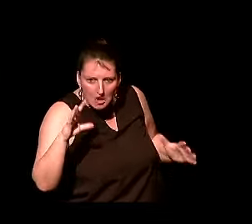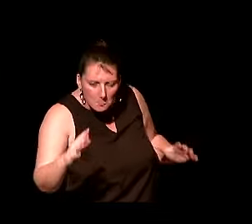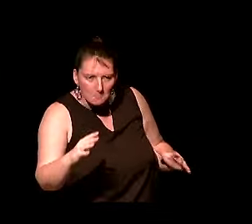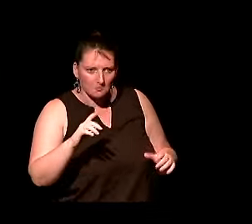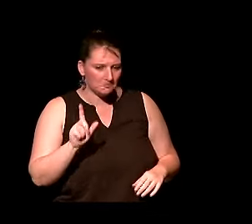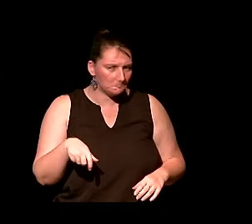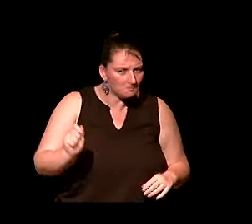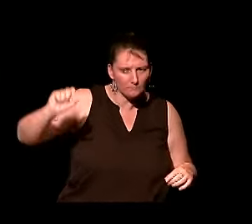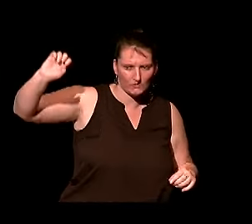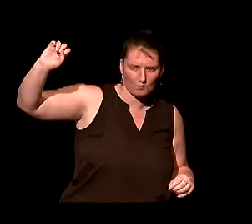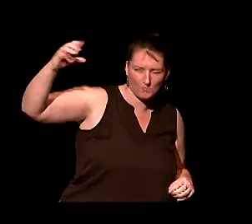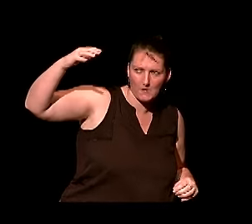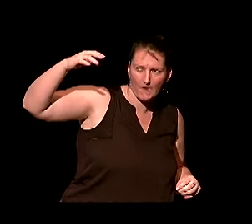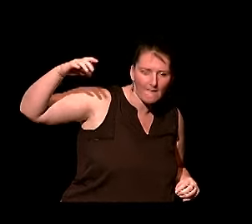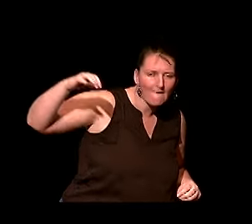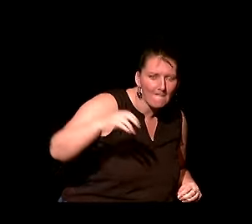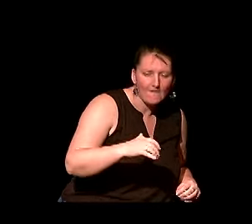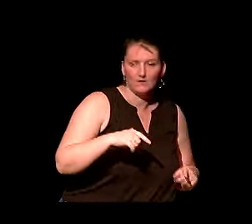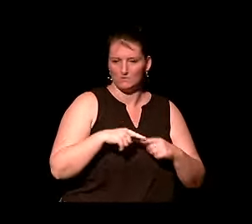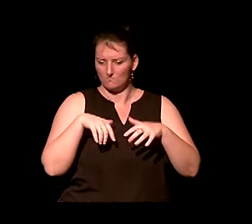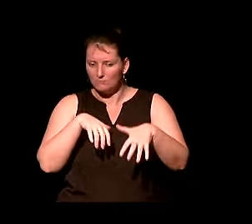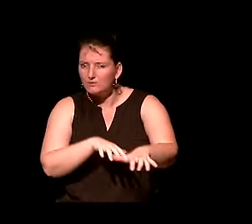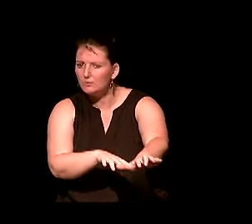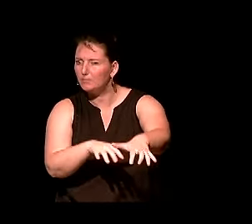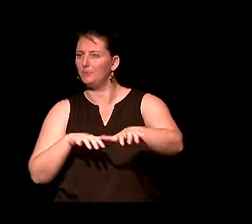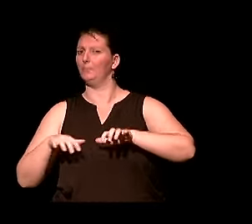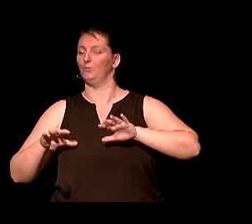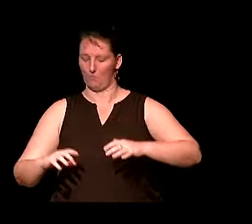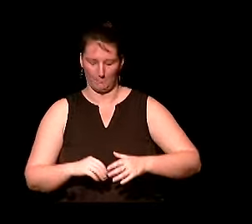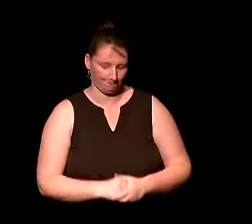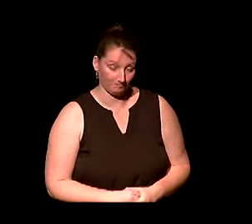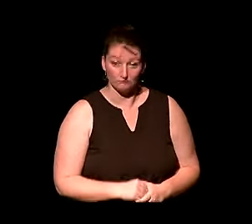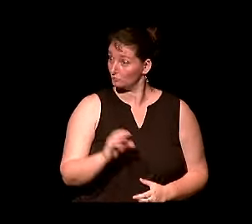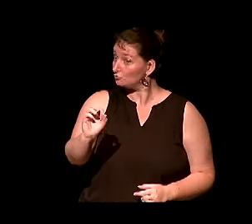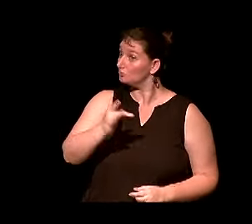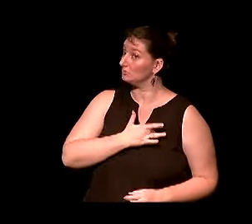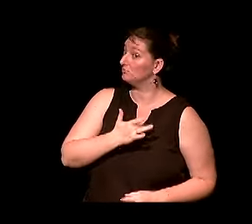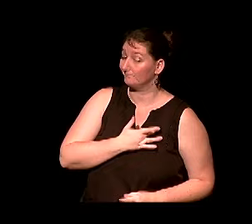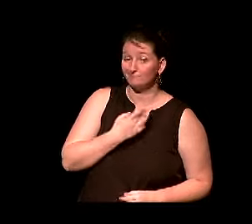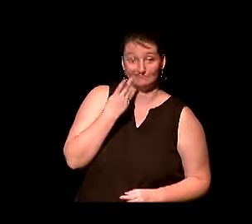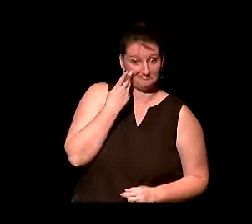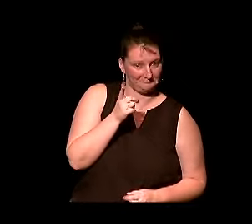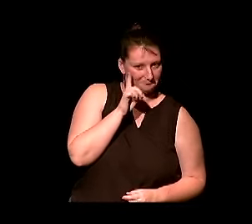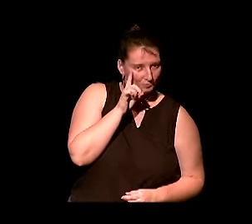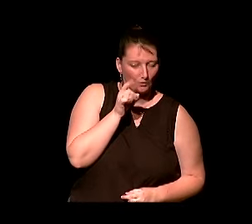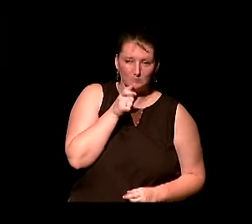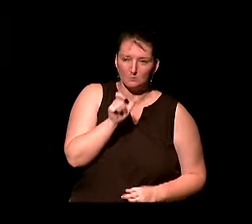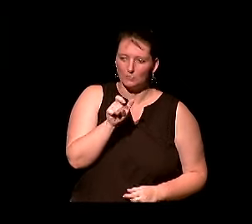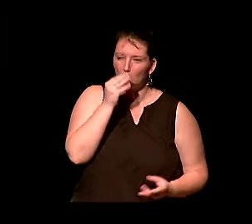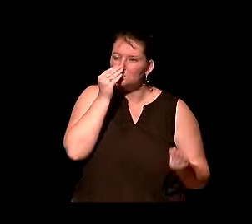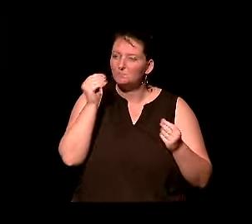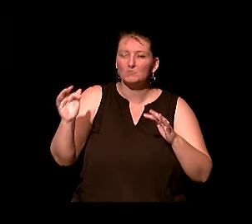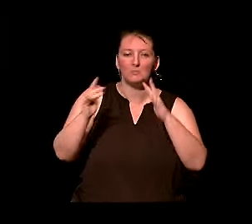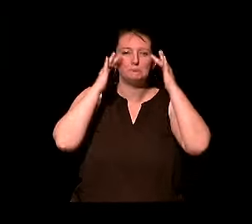aux vagues. C'est d'ailleurs quelque chose qui est intéressant, c'est que souvent, quand on utilise l'adjectif